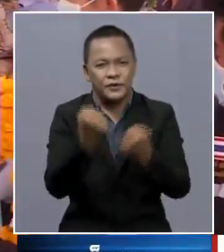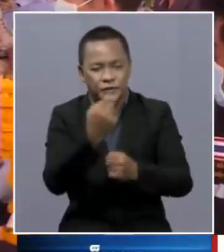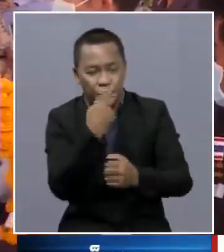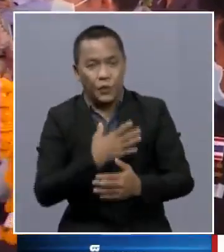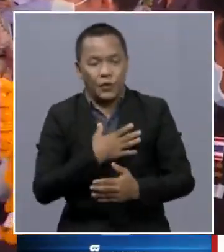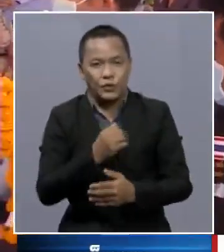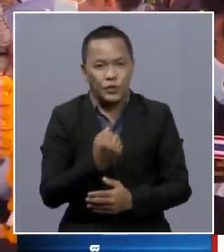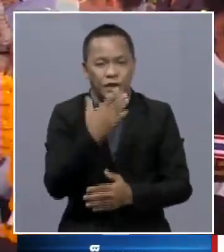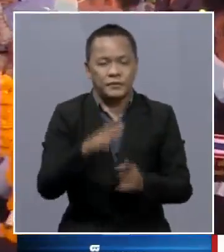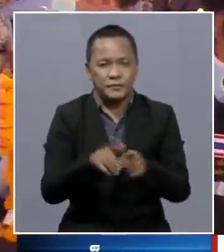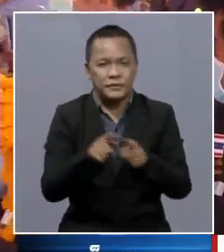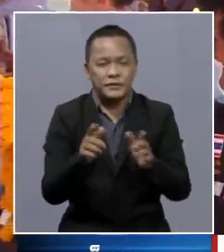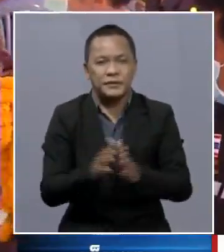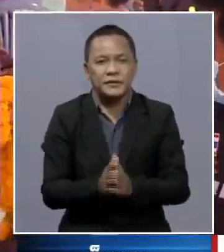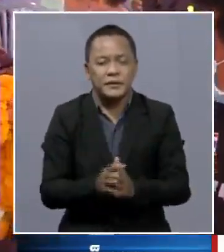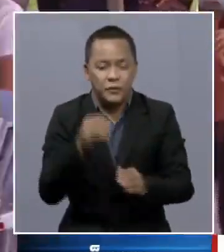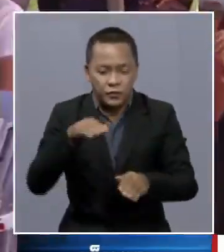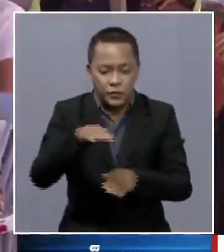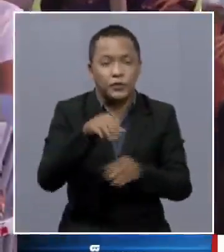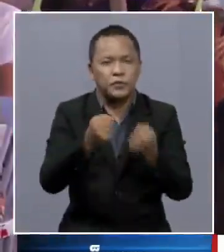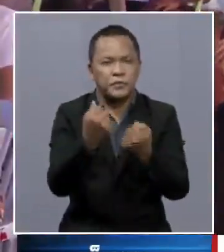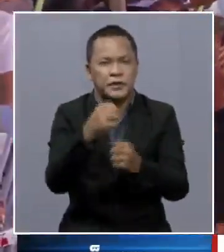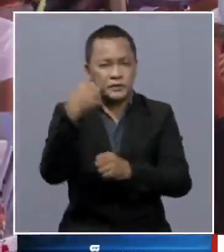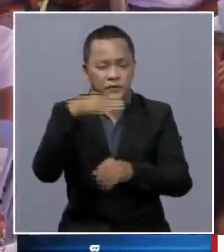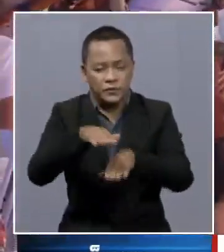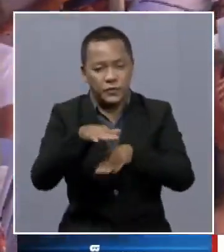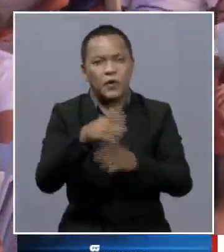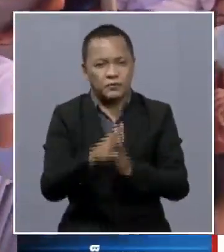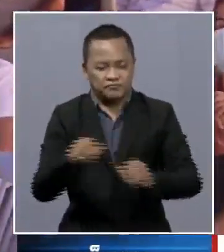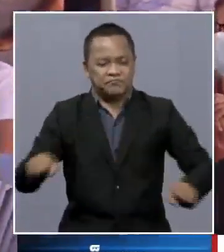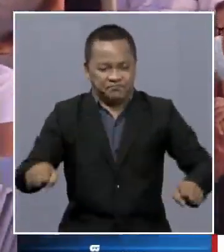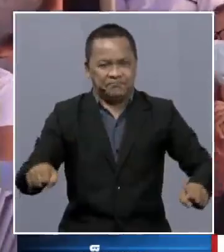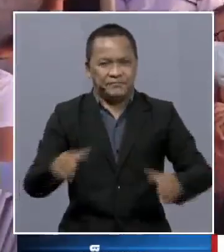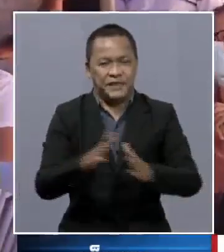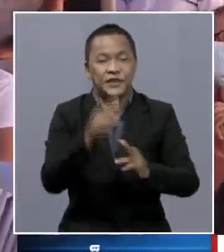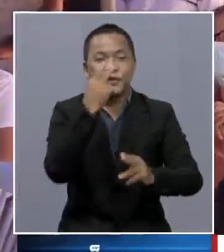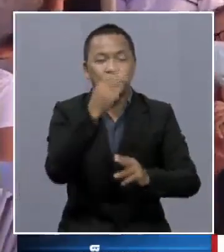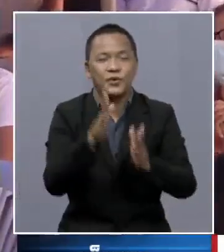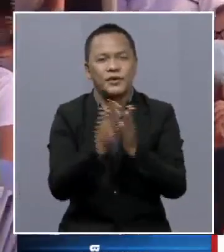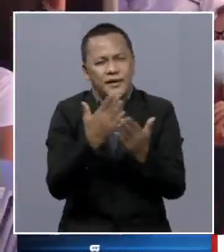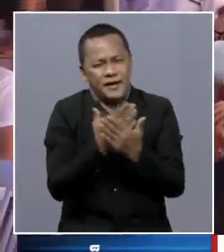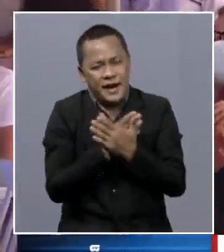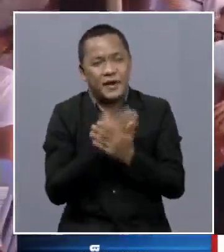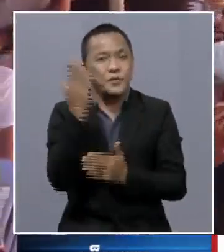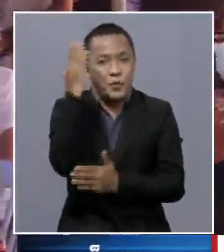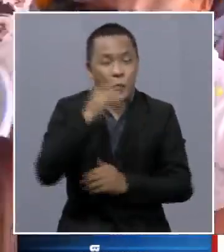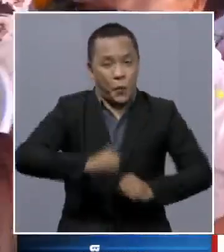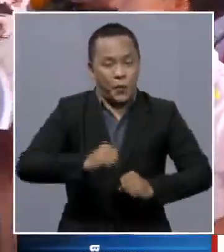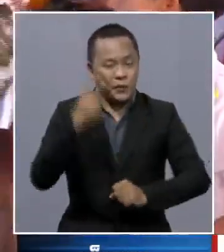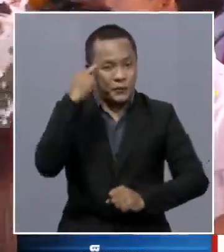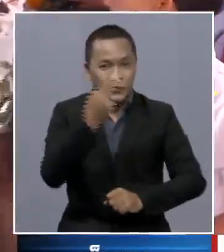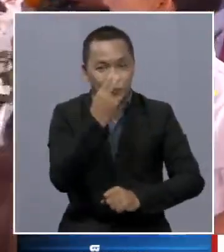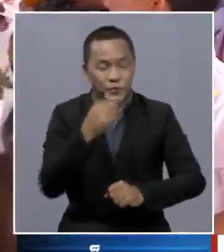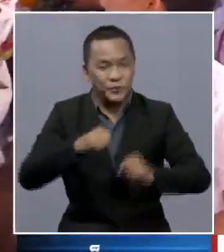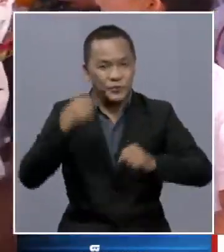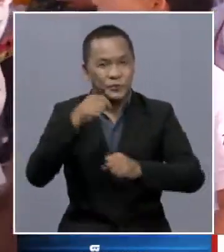็ตกใจนะครัึขั้นควรสเบอกว่ารถอาจะไม่เสถียน แต่คนเเสถียนนะดูที่แนขับแมีแตสาวๆดู